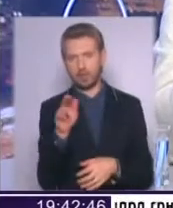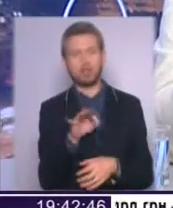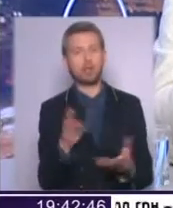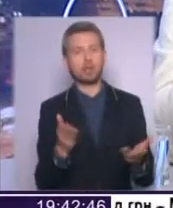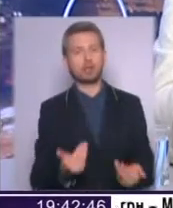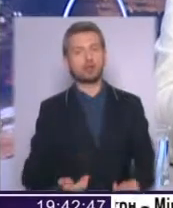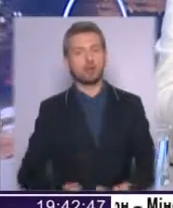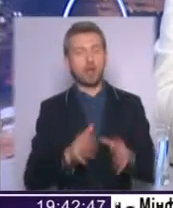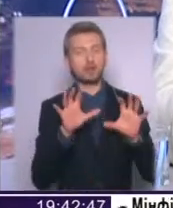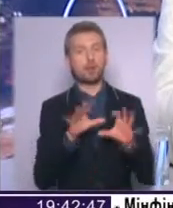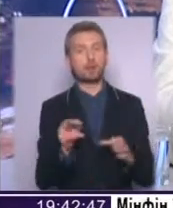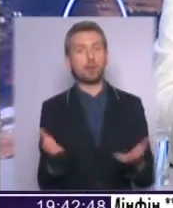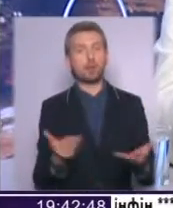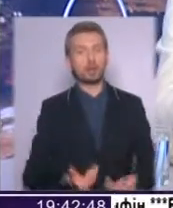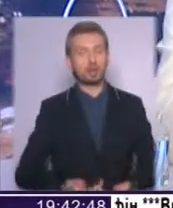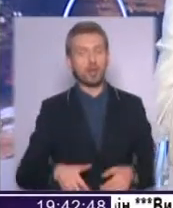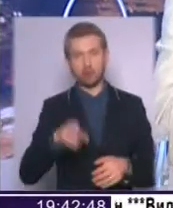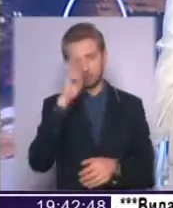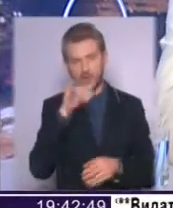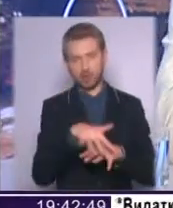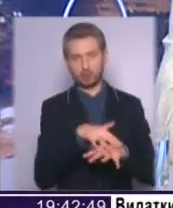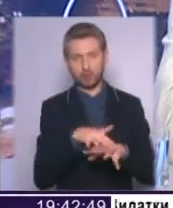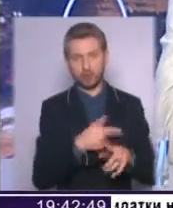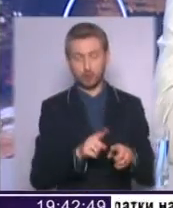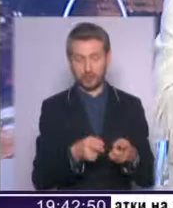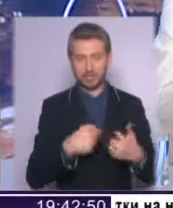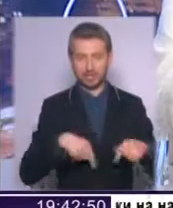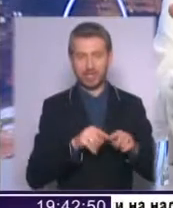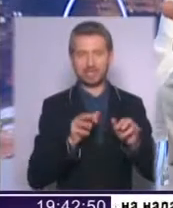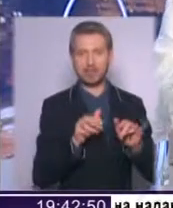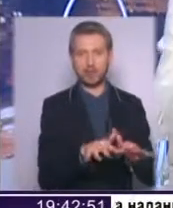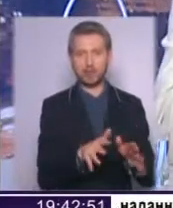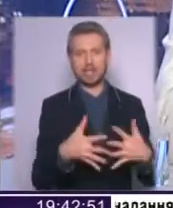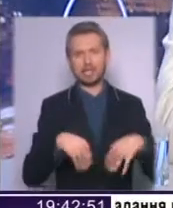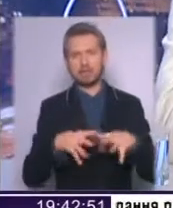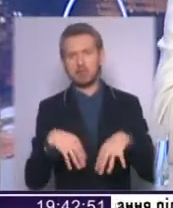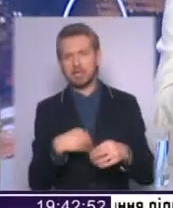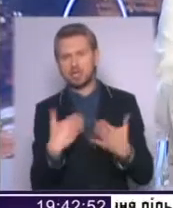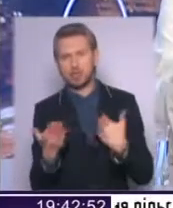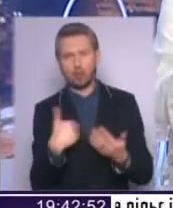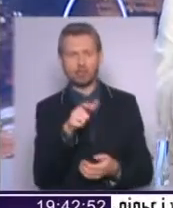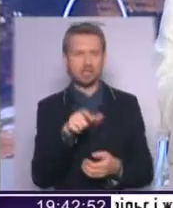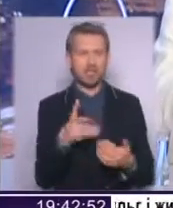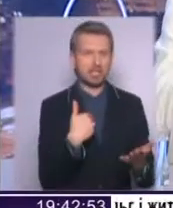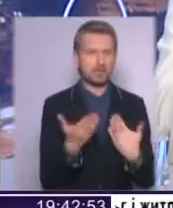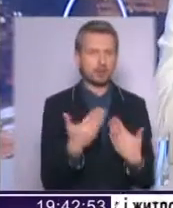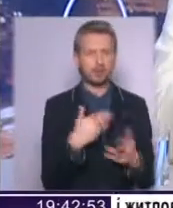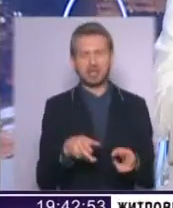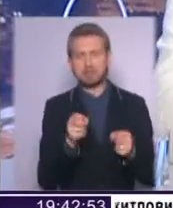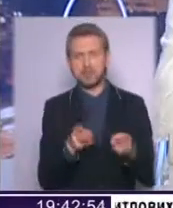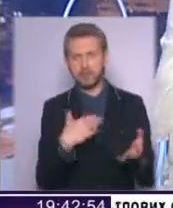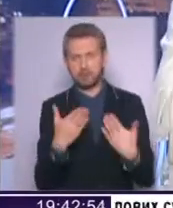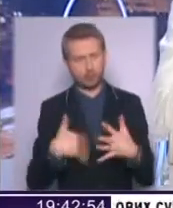по законах, по яких живе держава і суспільство. Це сфери діяльності сімейних відносин, цивільні відносини, кримінальні відносини, ну,